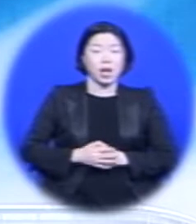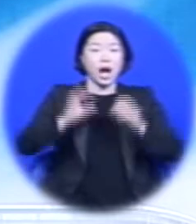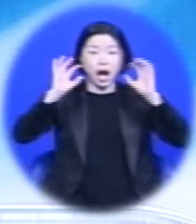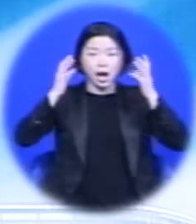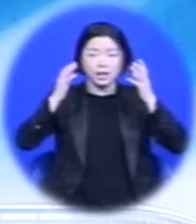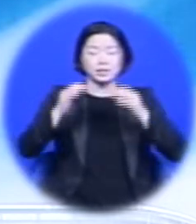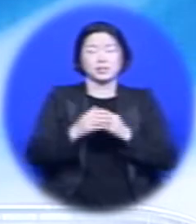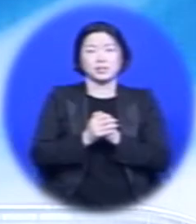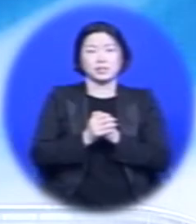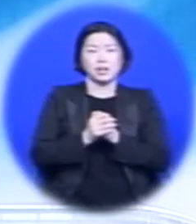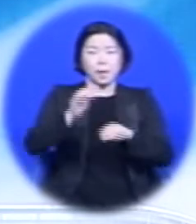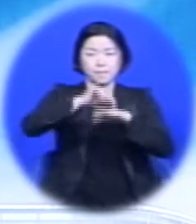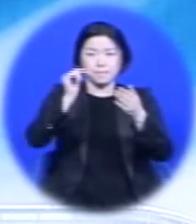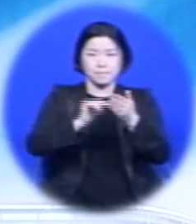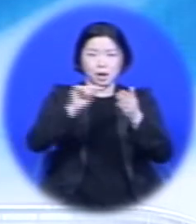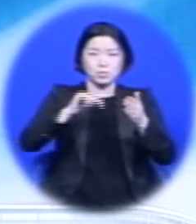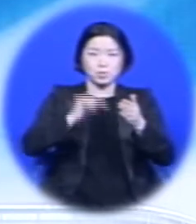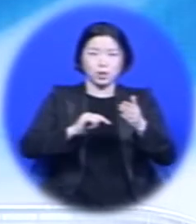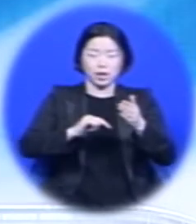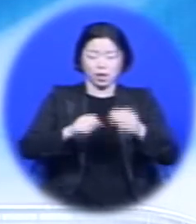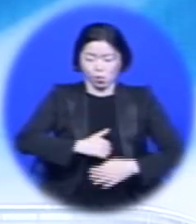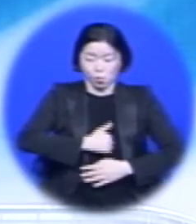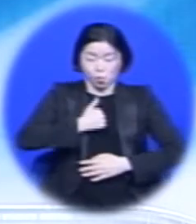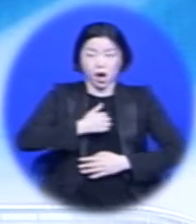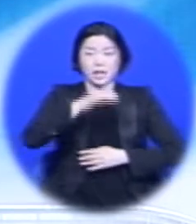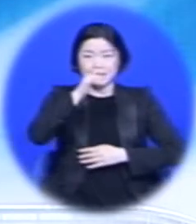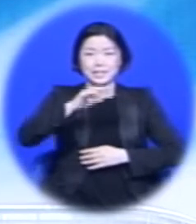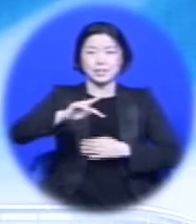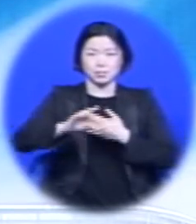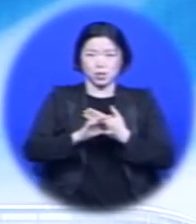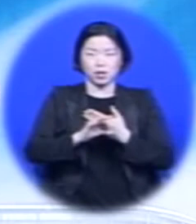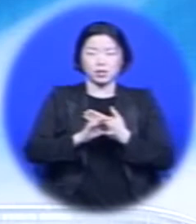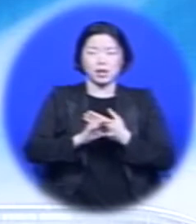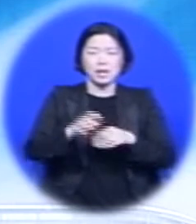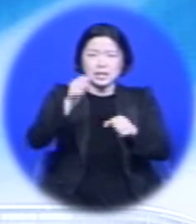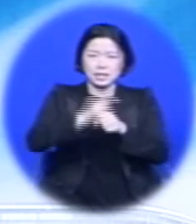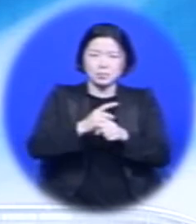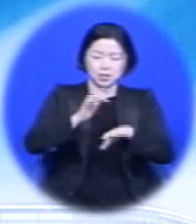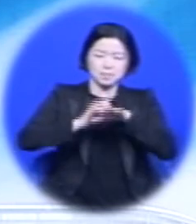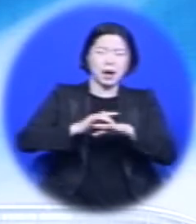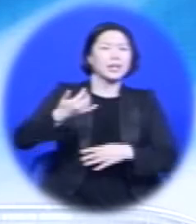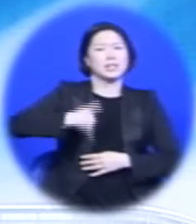아이들이 마음속에 화가 있으면 이미 마귀 자식 됩니다.